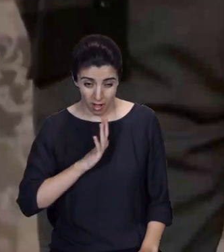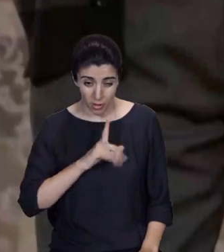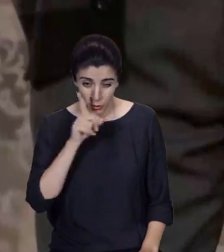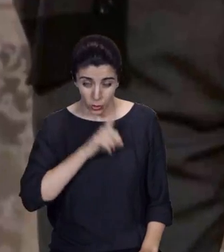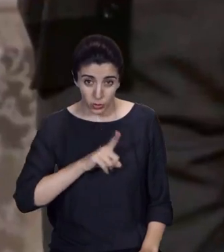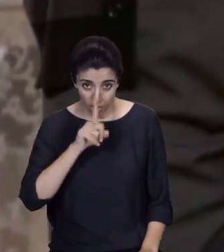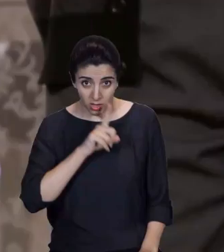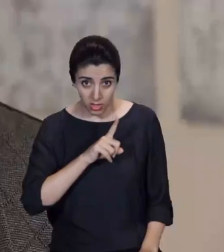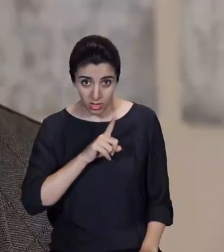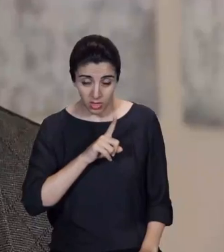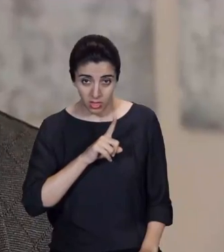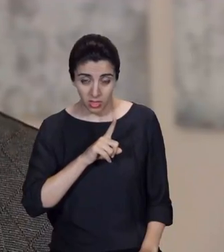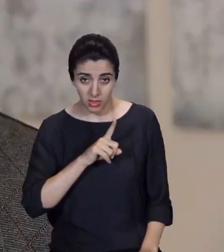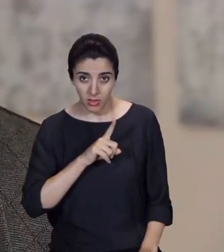diye.